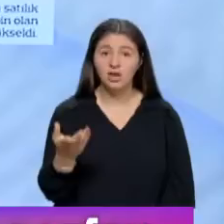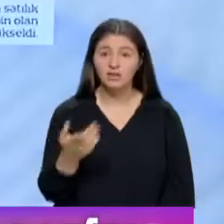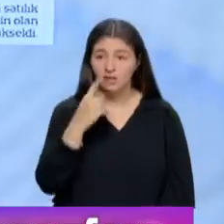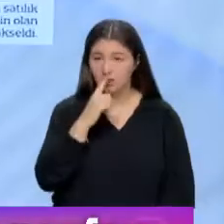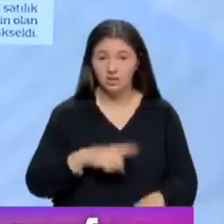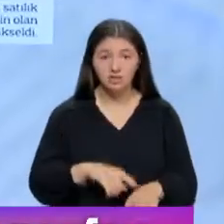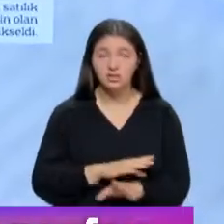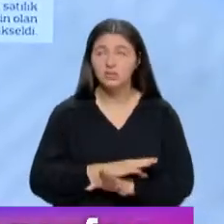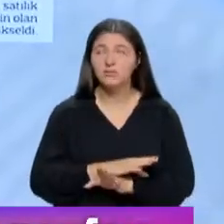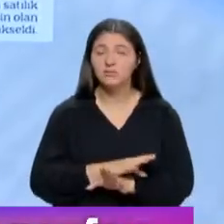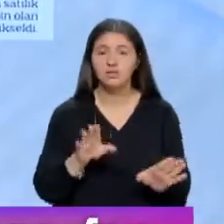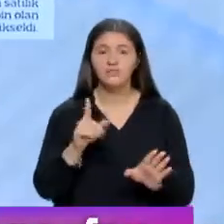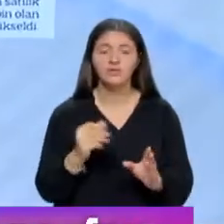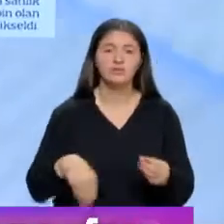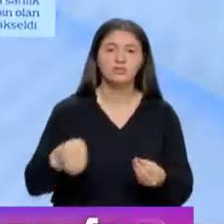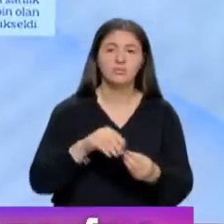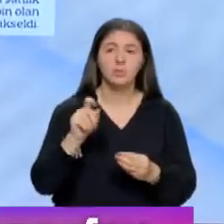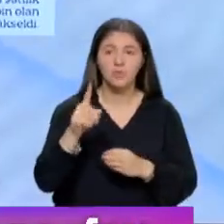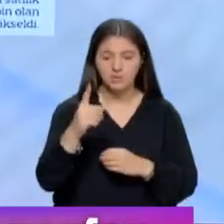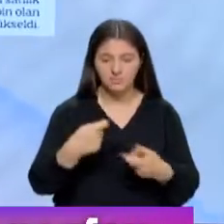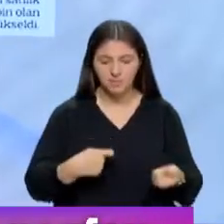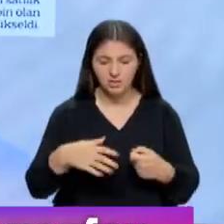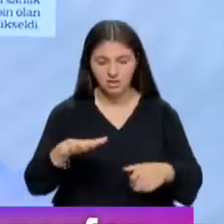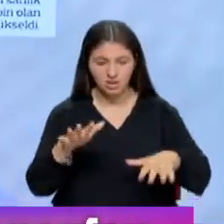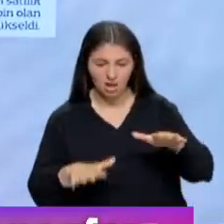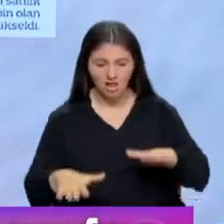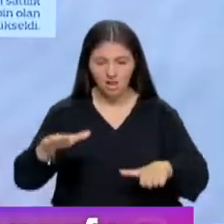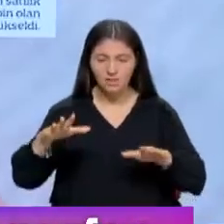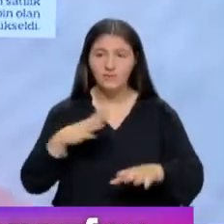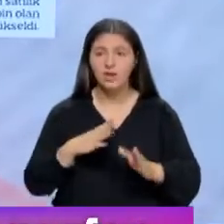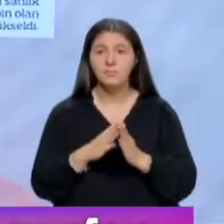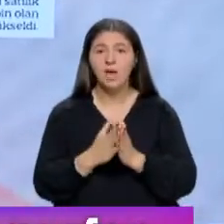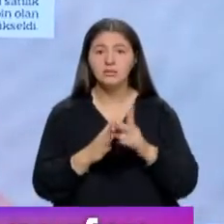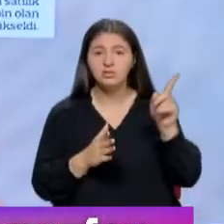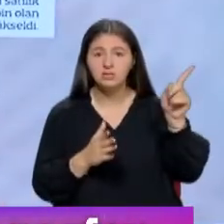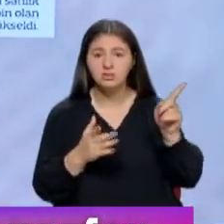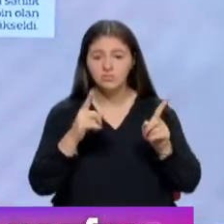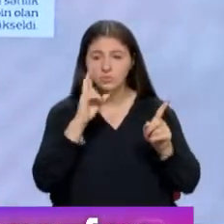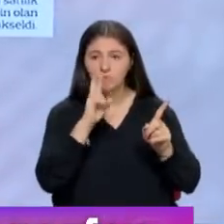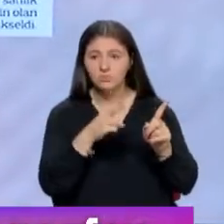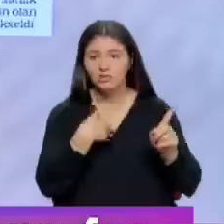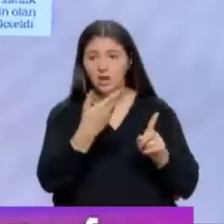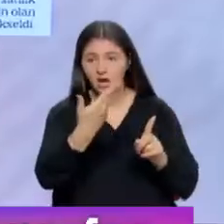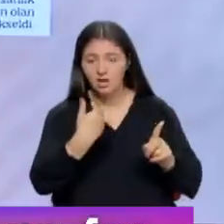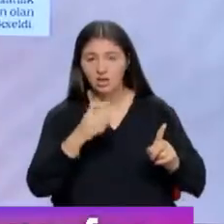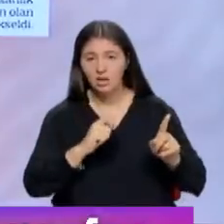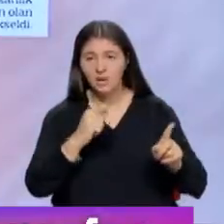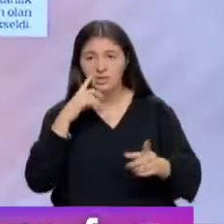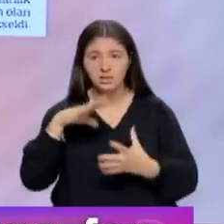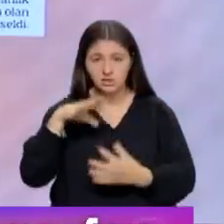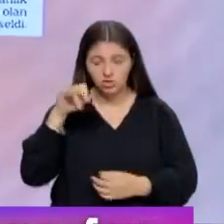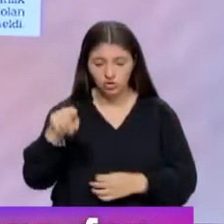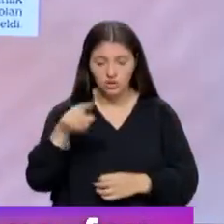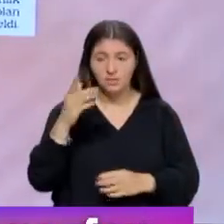inanılmaz şekilde fiyatları arttırıyor Bir de piyasada dalgalanma var Mersin'de Bu tabloyu bize anlatan kişi